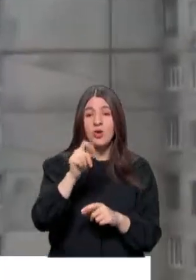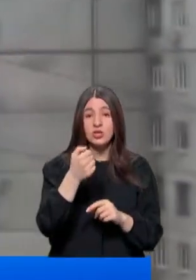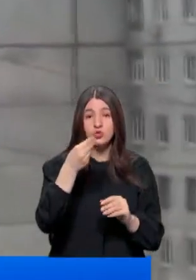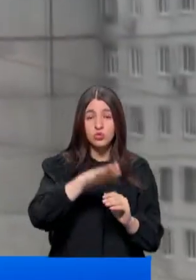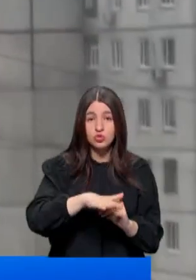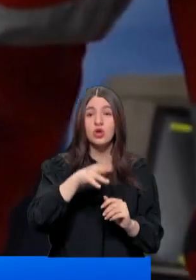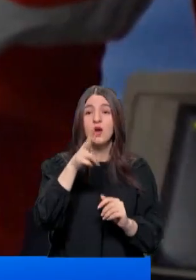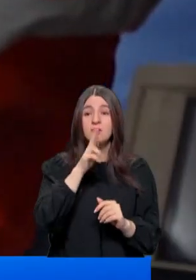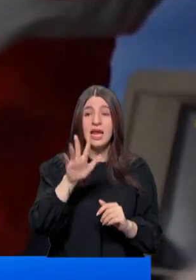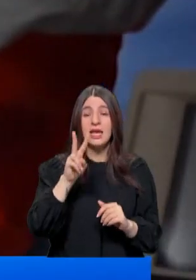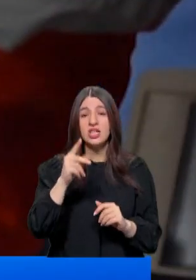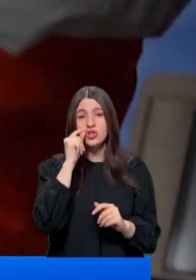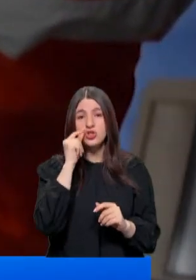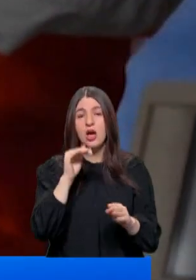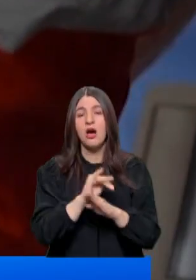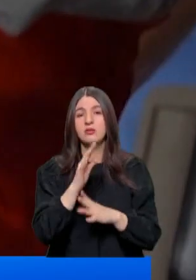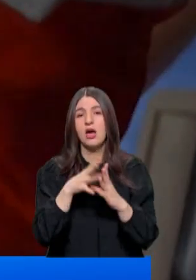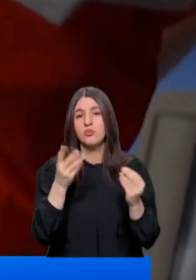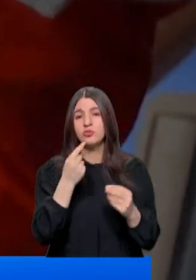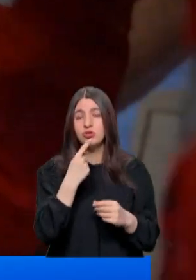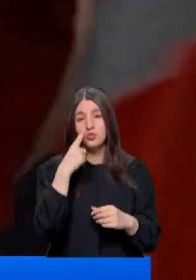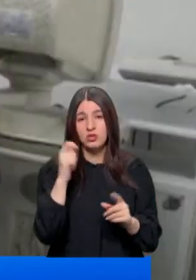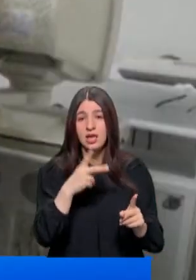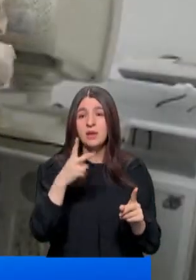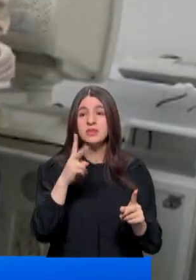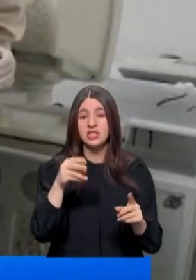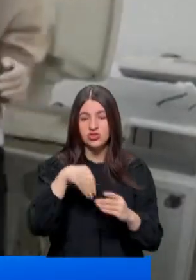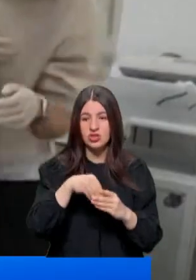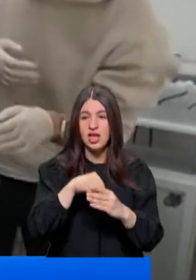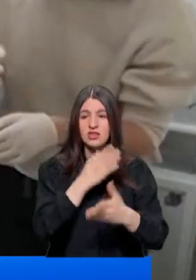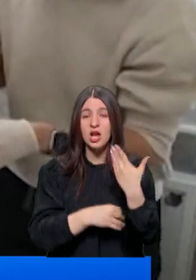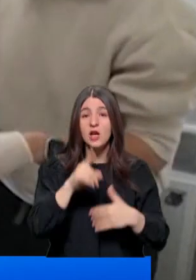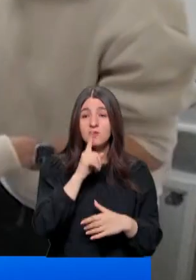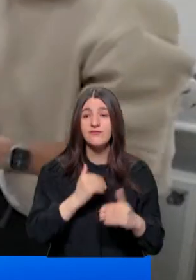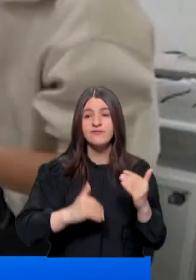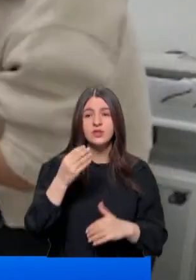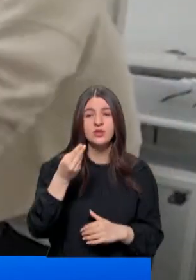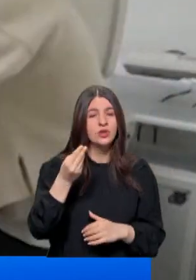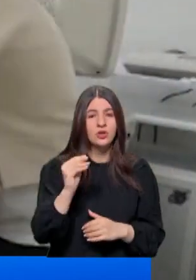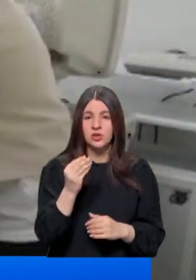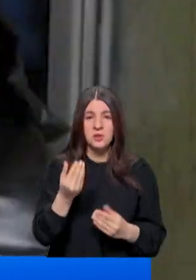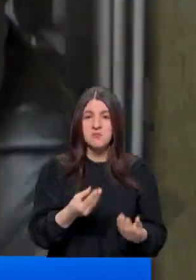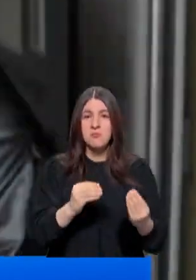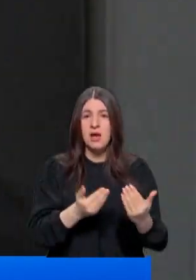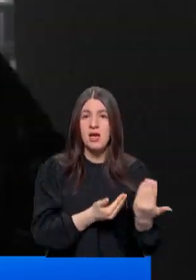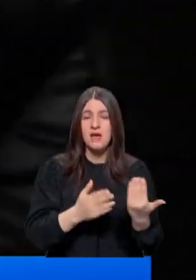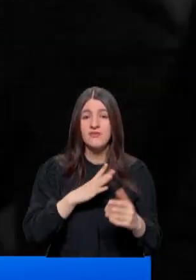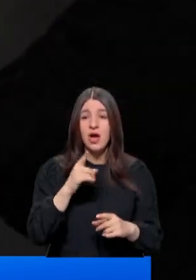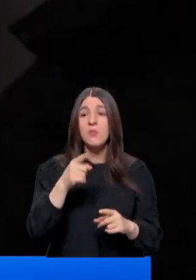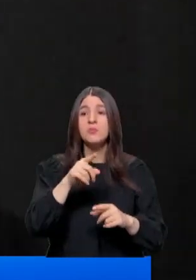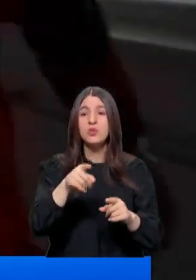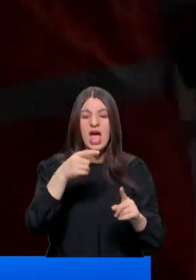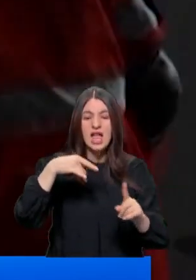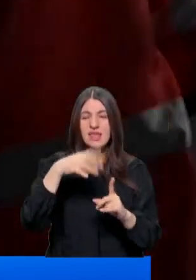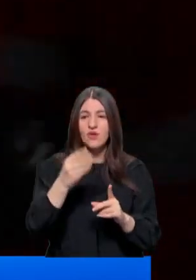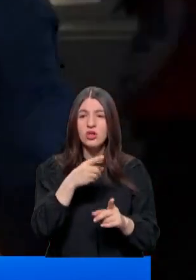çocuk 352 sivilin hayatını kaybettiğini açıkladı. 2000'e yakın yaralı arasında ise 100'den fazla çocuk ve bebek var. Bombaların hedefi olan